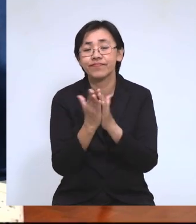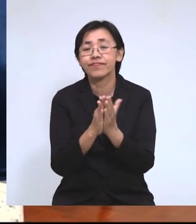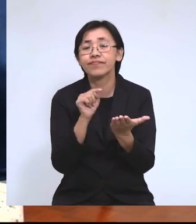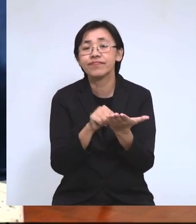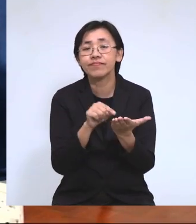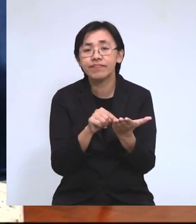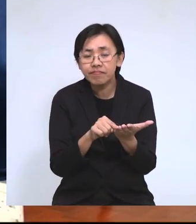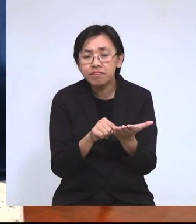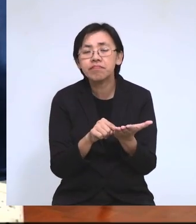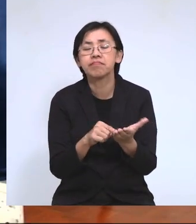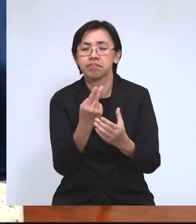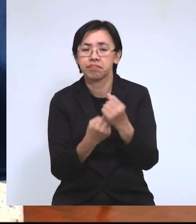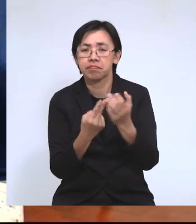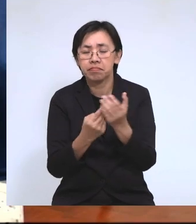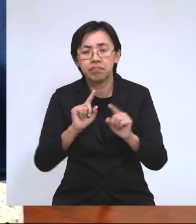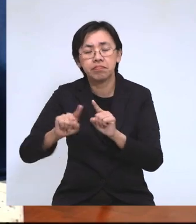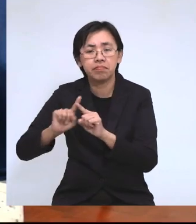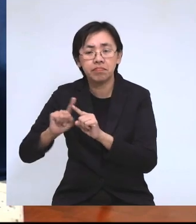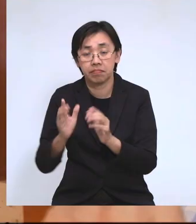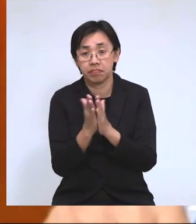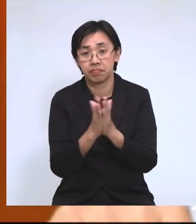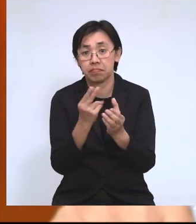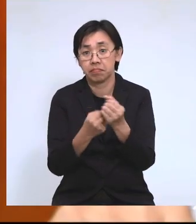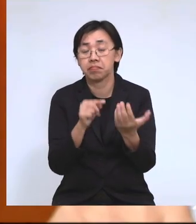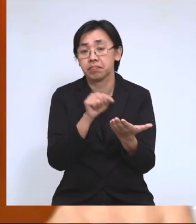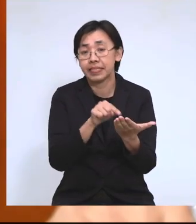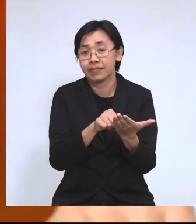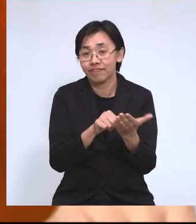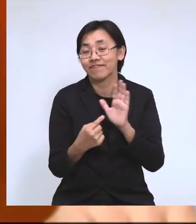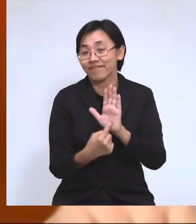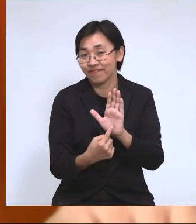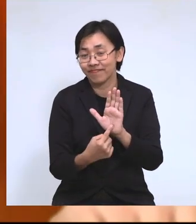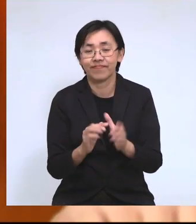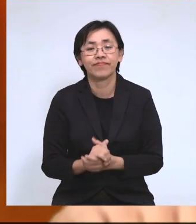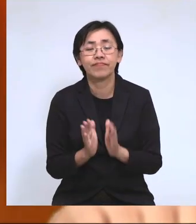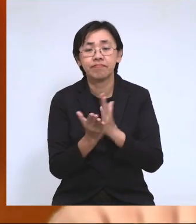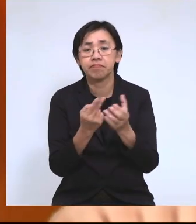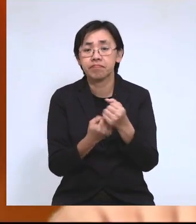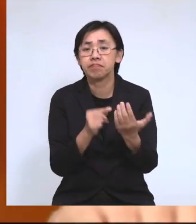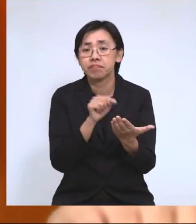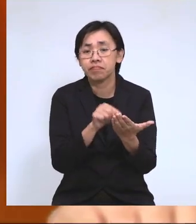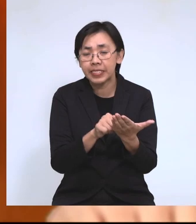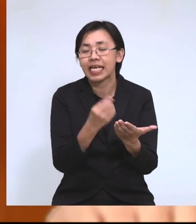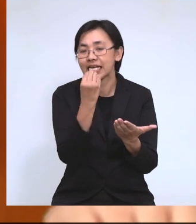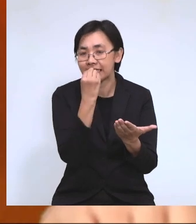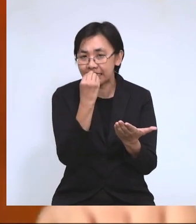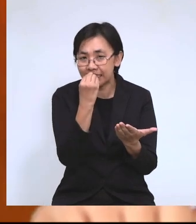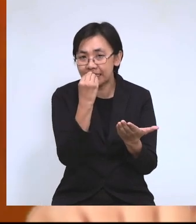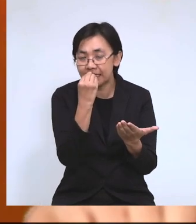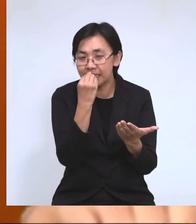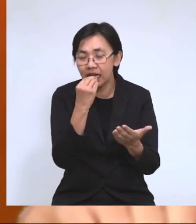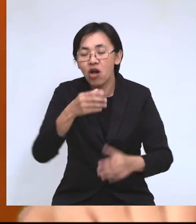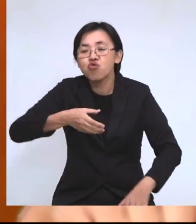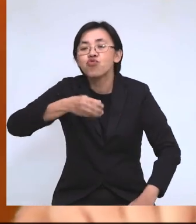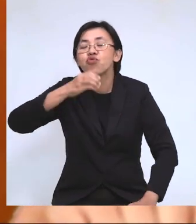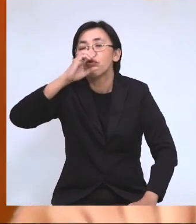ออยู่ทีเนี้ยในแต่ละเล่มอะค่ะมันก็จะมีคู่มือที่หลากหลายซึ่งในแต่ละคู่มือที่เรามีอะค่ะอย่างเล่มเนี้ยก็จะเป็นทักษะการ